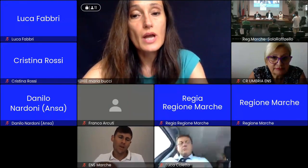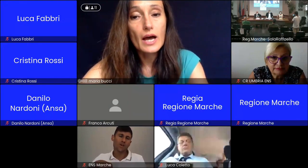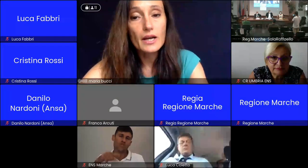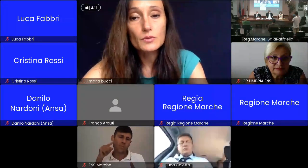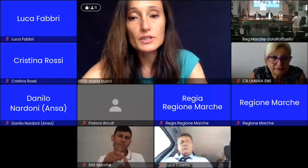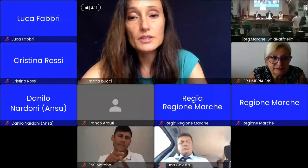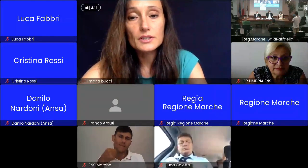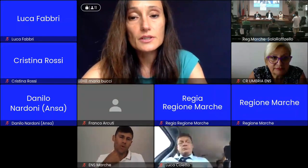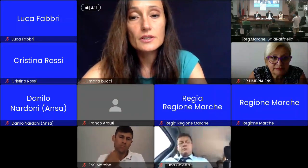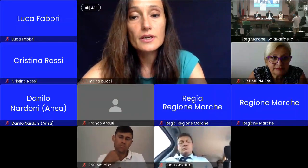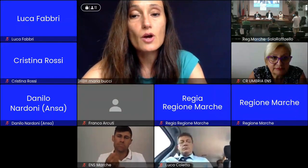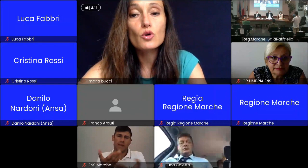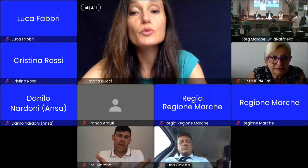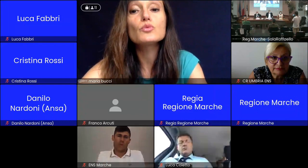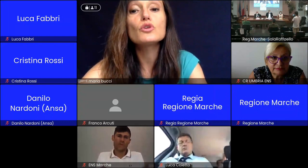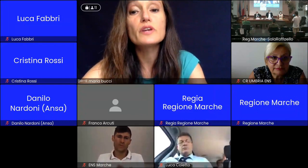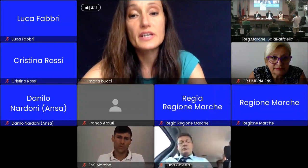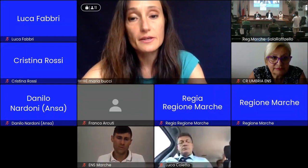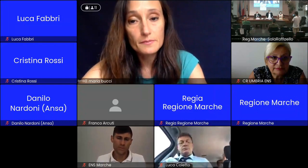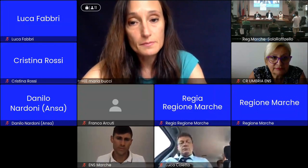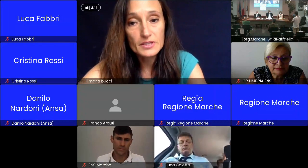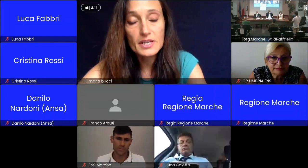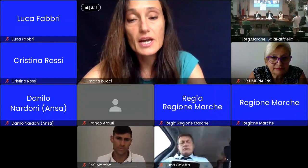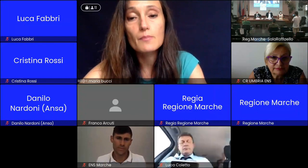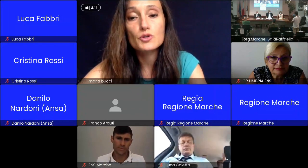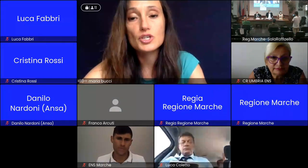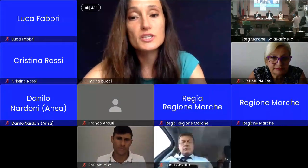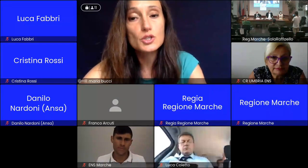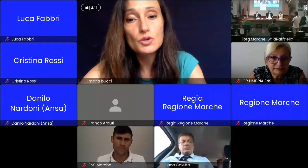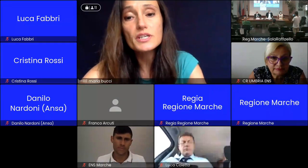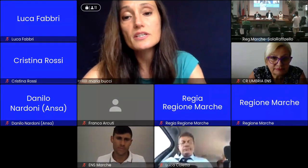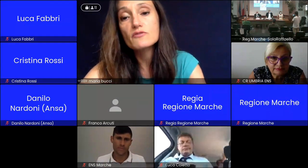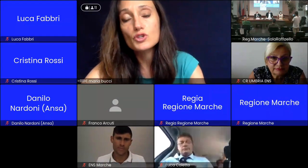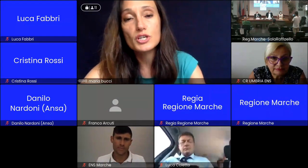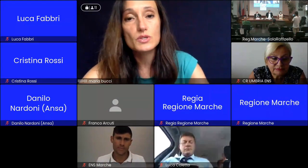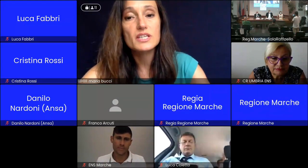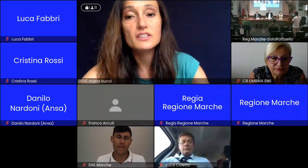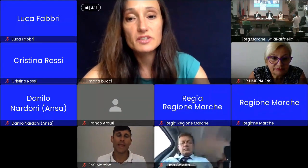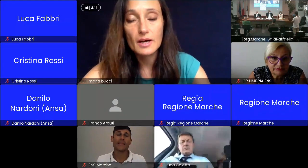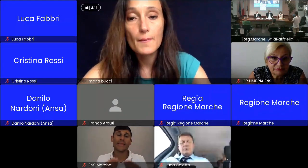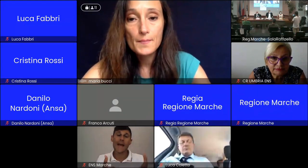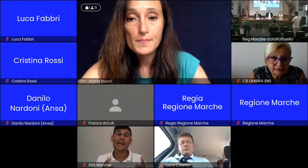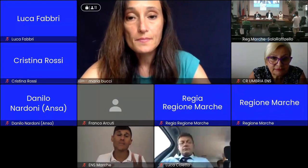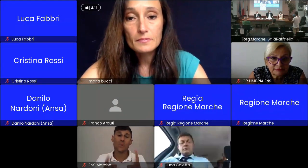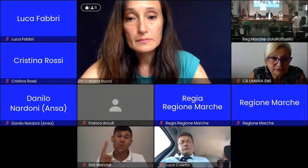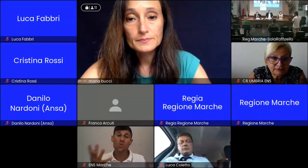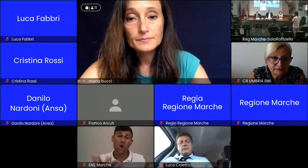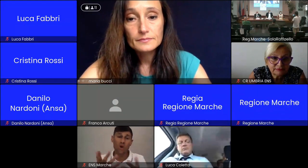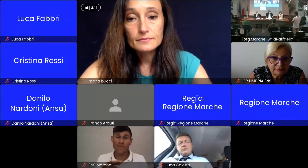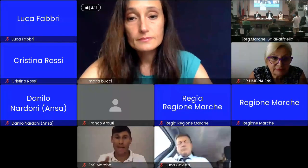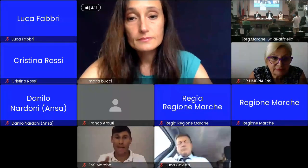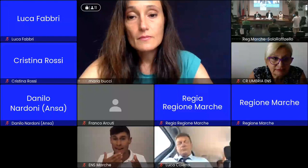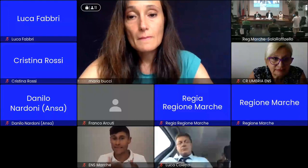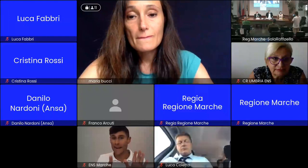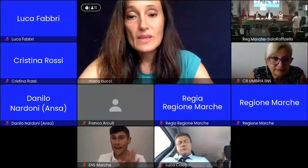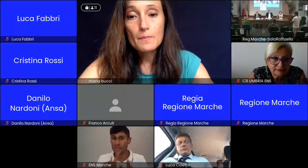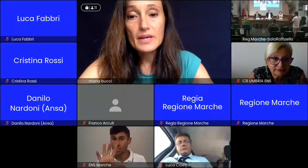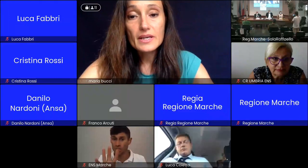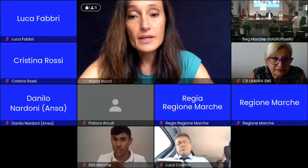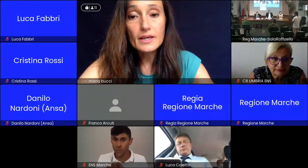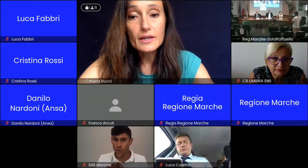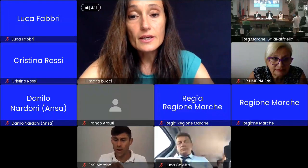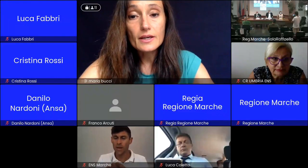livello nazionale, quindi è ancora più un dovere mettere in campo certe azioni e svolgere queste attività. Perché,